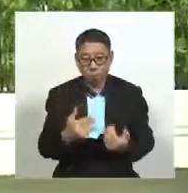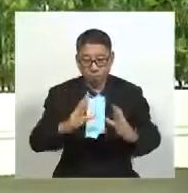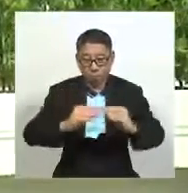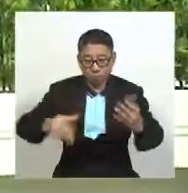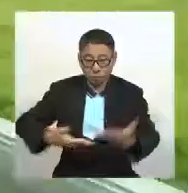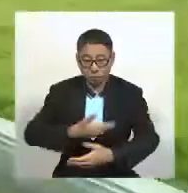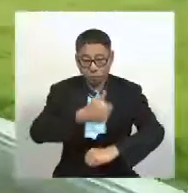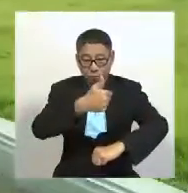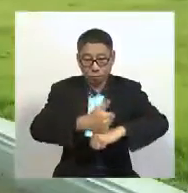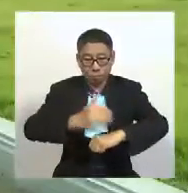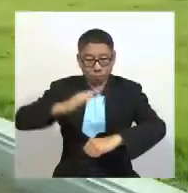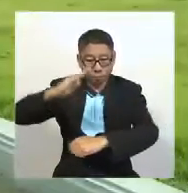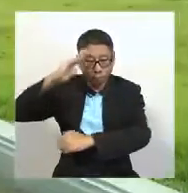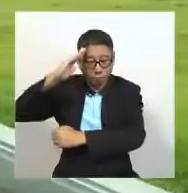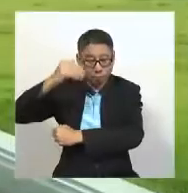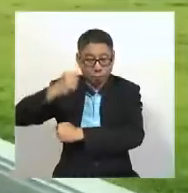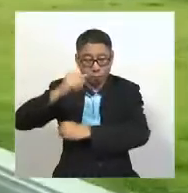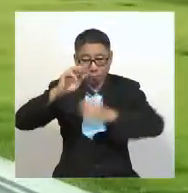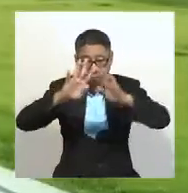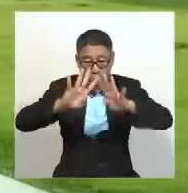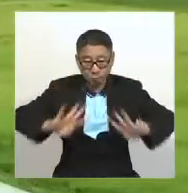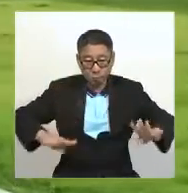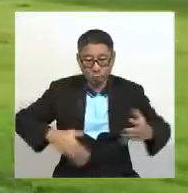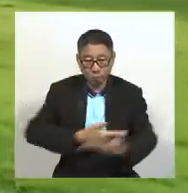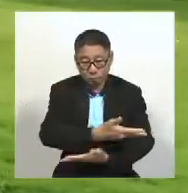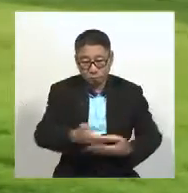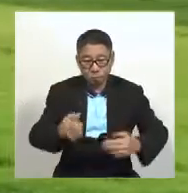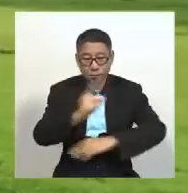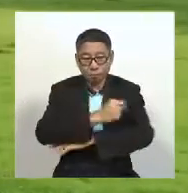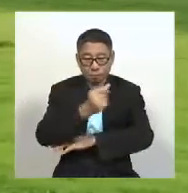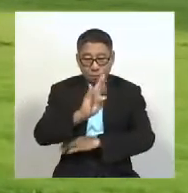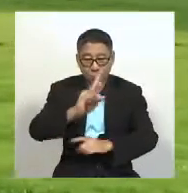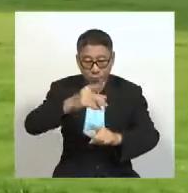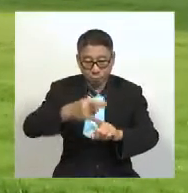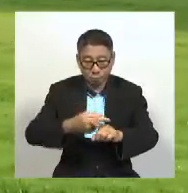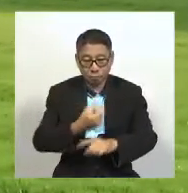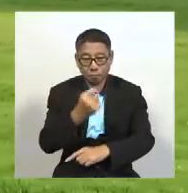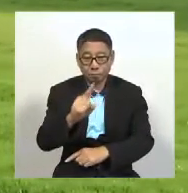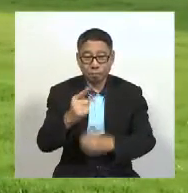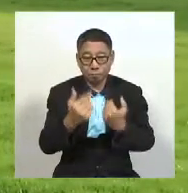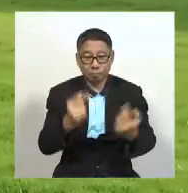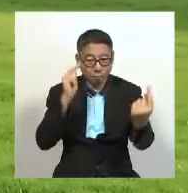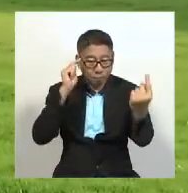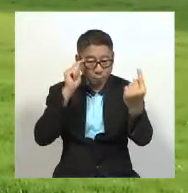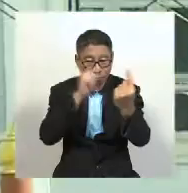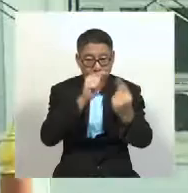ประชุมรัฐมนตรีกลาโหมอาเซียนและคู่เจรจาในวันที่17พฤศจิกายนด้วยนะคะวัตถุประสงค์